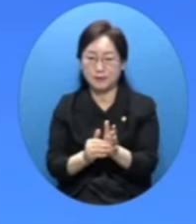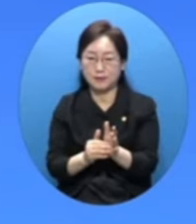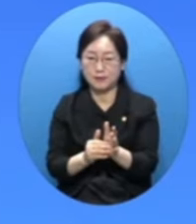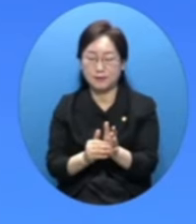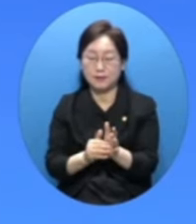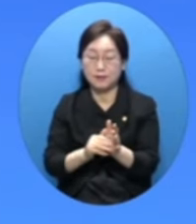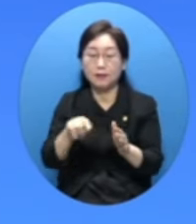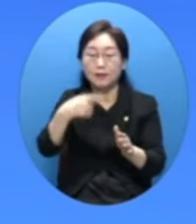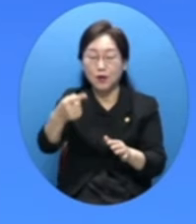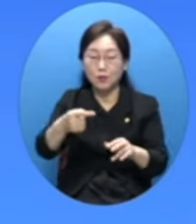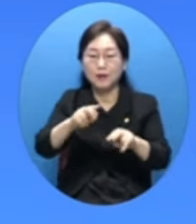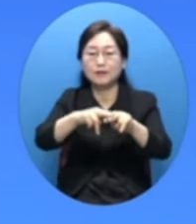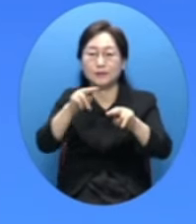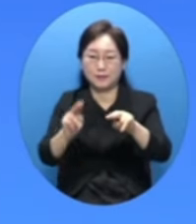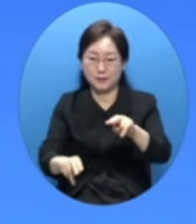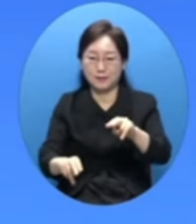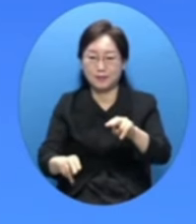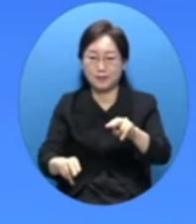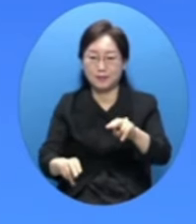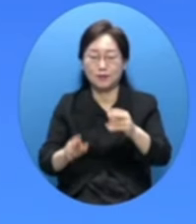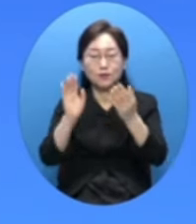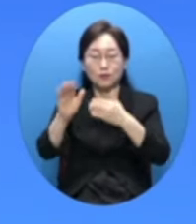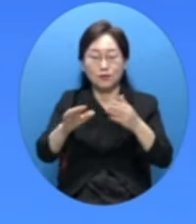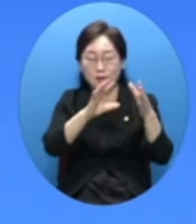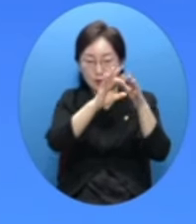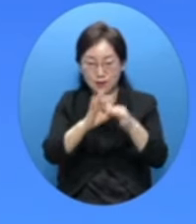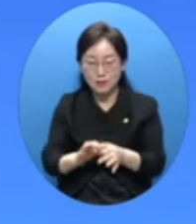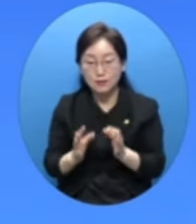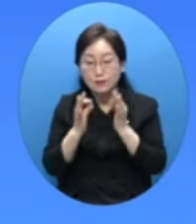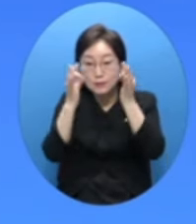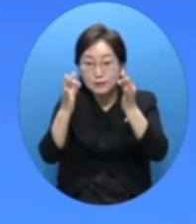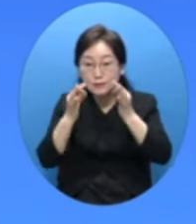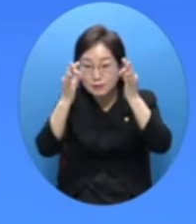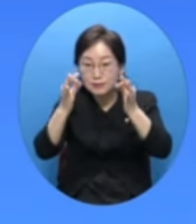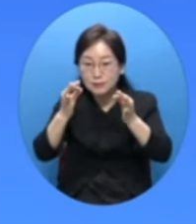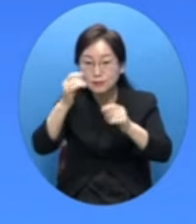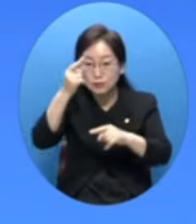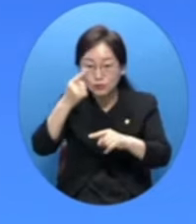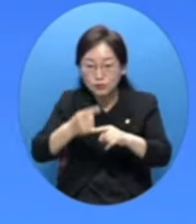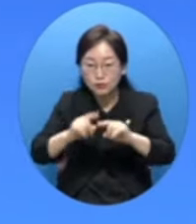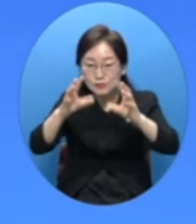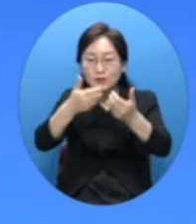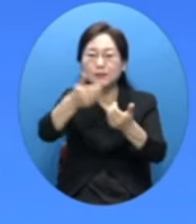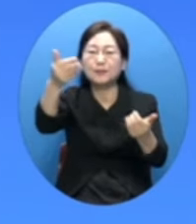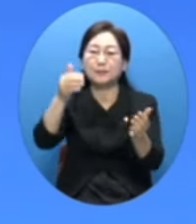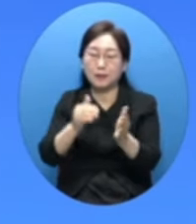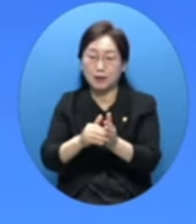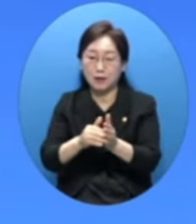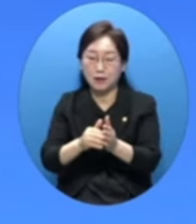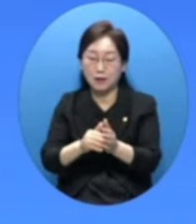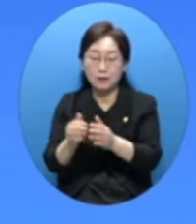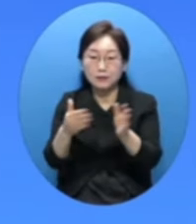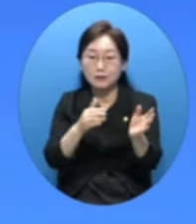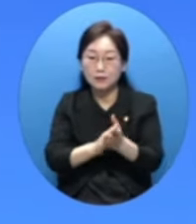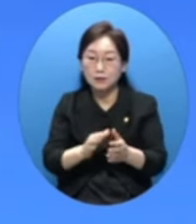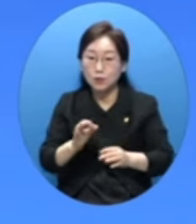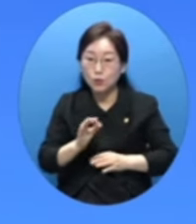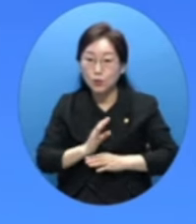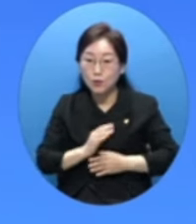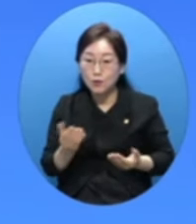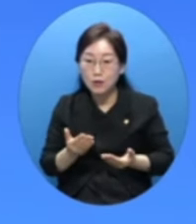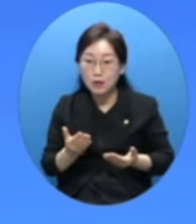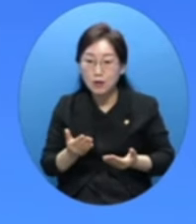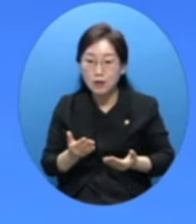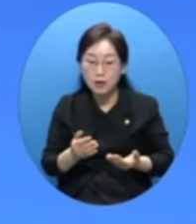그리고 나서 은퇴하고 난 후에도 그가 중동평화에서 애쓰다가 생을 떠났는데 놀라운 것은 그가 죽고 난 다음에 밝혀진